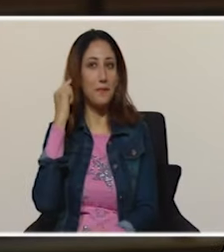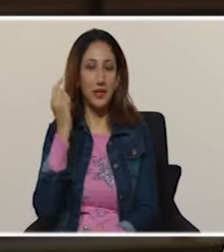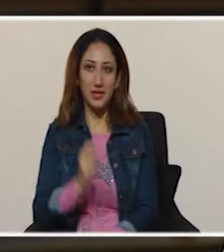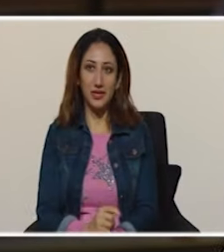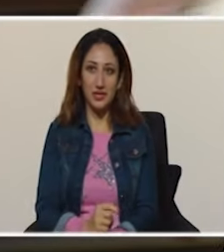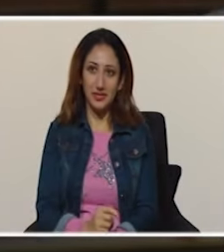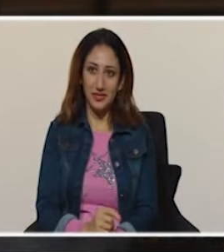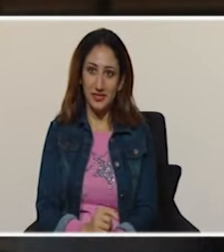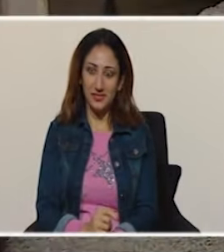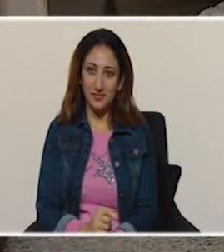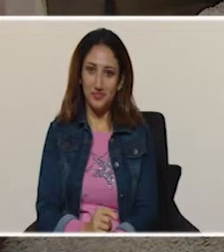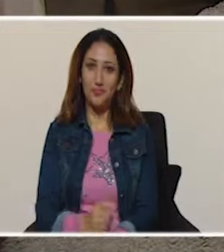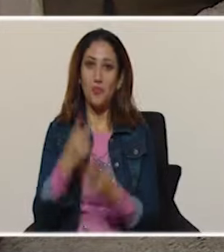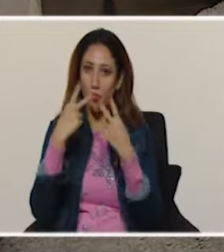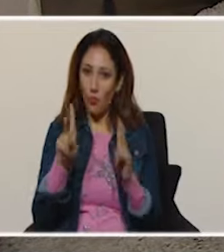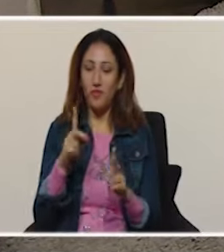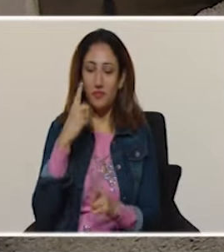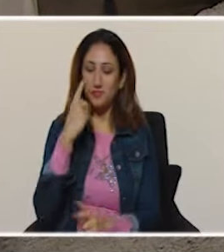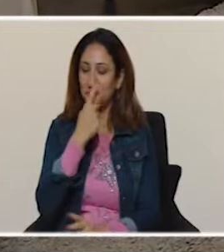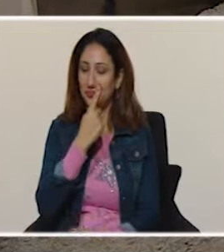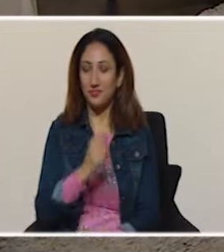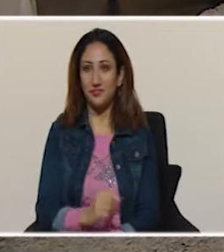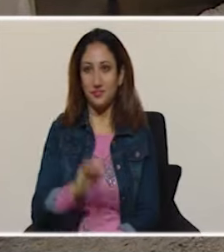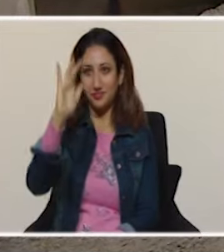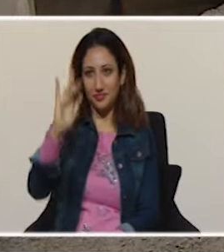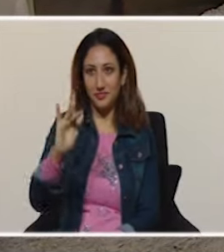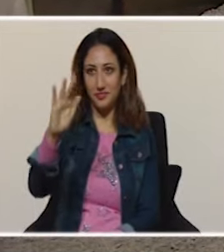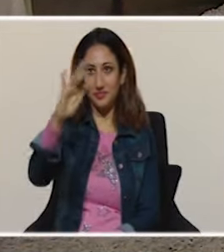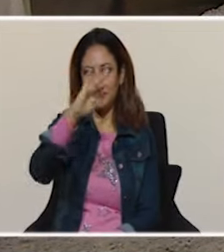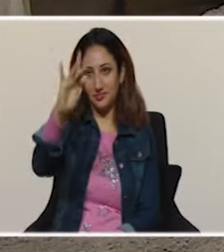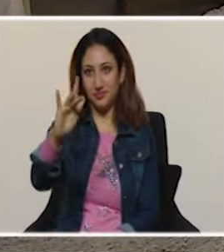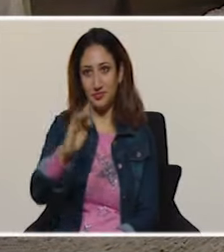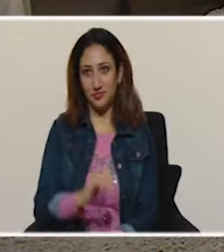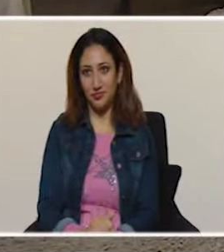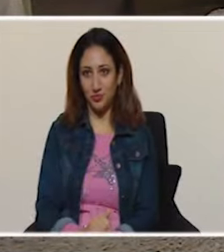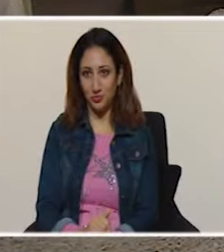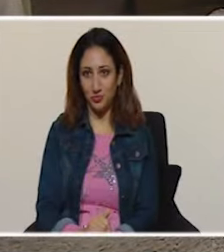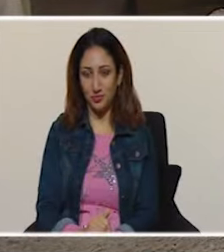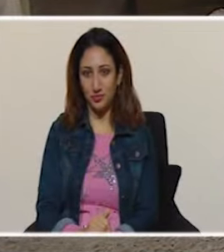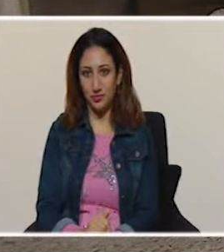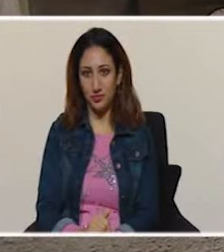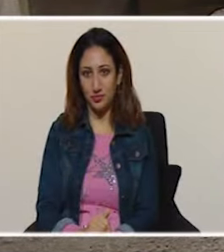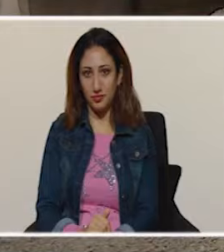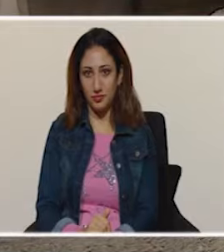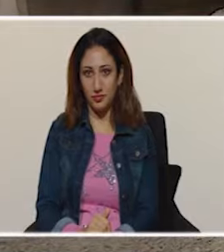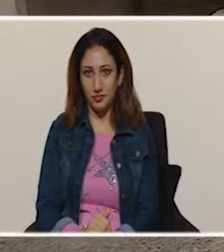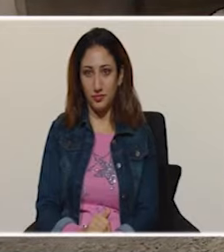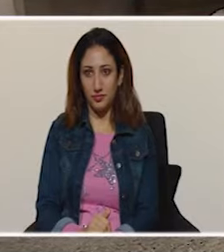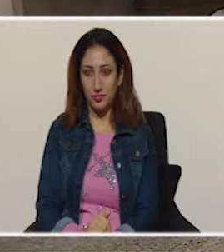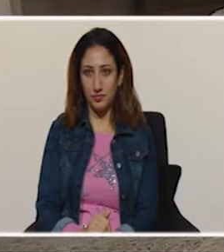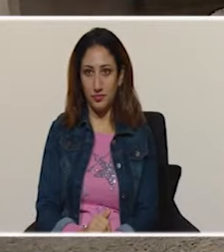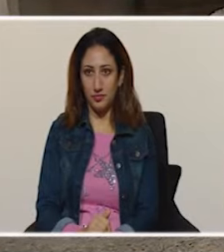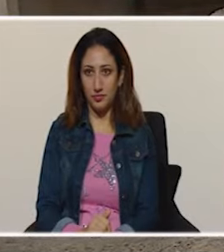طب خلاص عشان انا وعدت. تسلم لي حبيبي. تسلم لي. تسلم. جنبك هنا اتفضل. ايوه سيت بيلت، ما كانش في سيت بيلت وقتها. حاضر. احنا